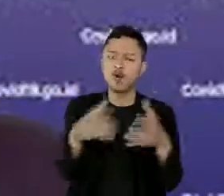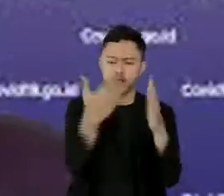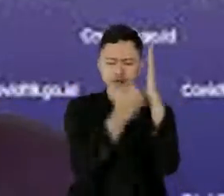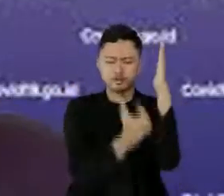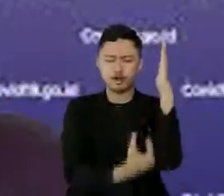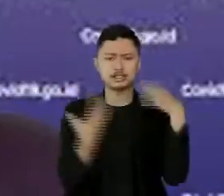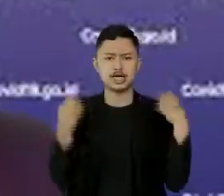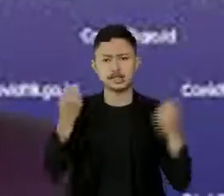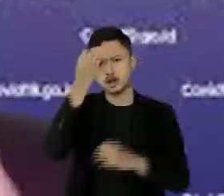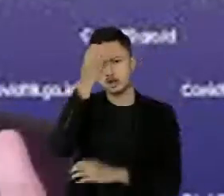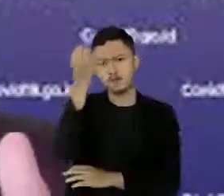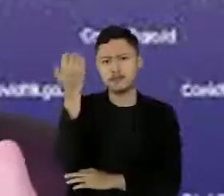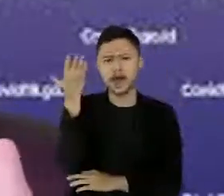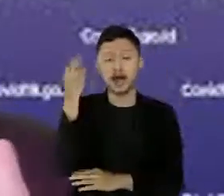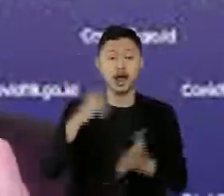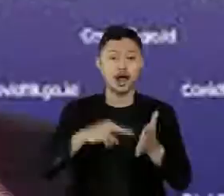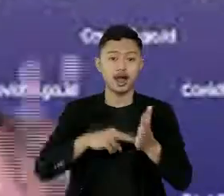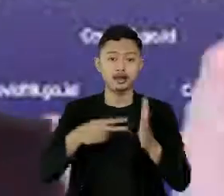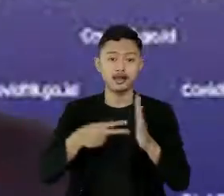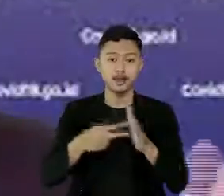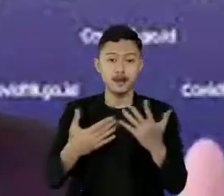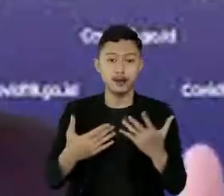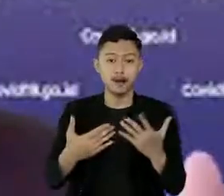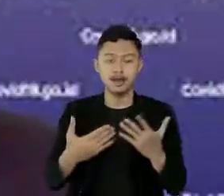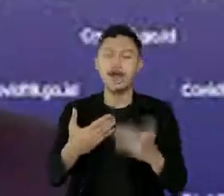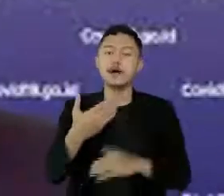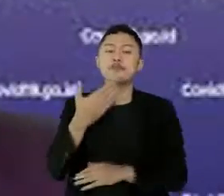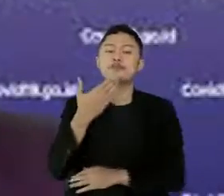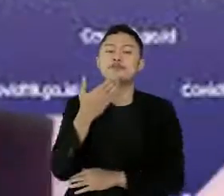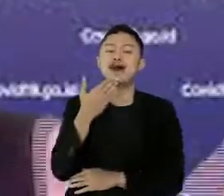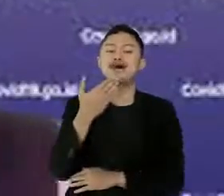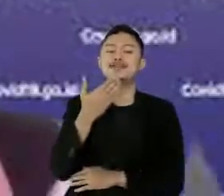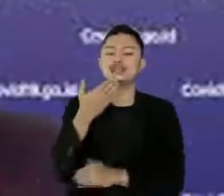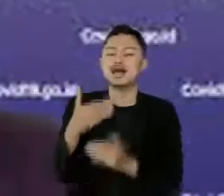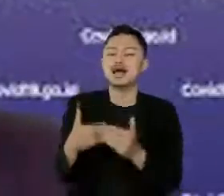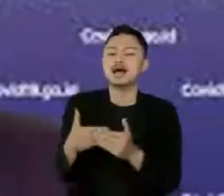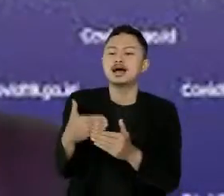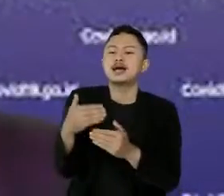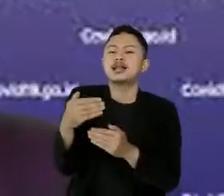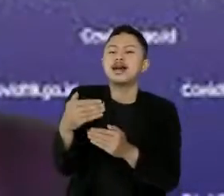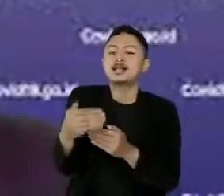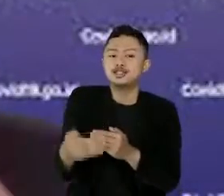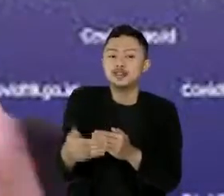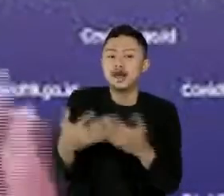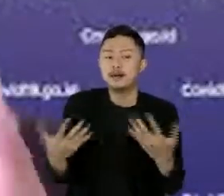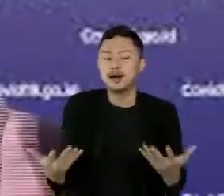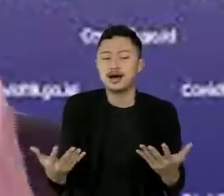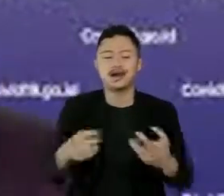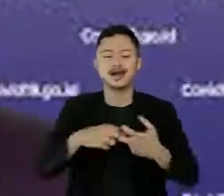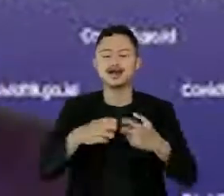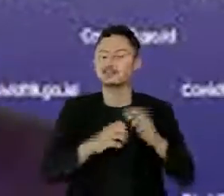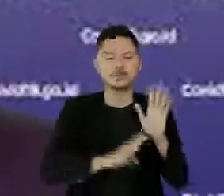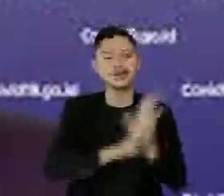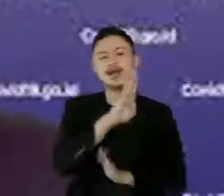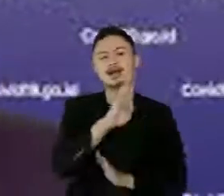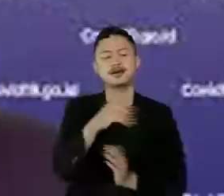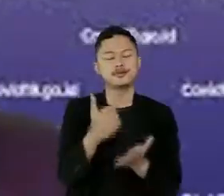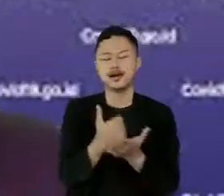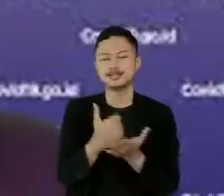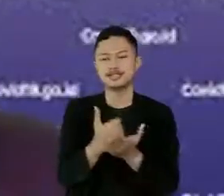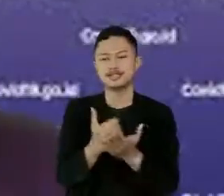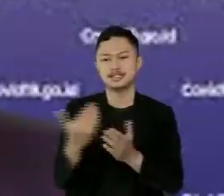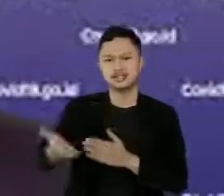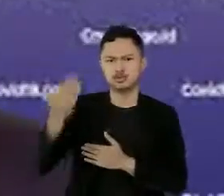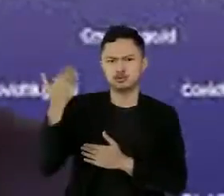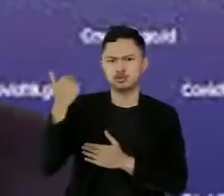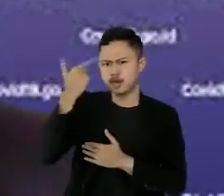protokol kesehatan, maka kemudian setelah itu ada yang terkena COVID-19. Dan kita belajar banyak dari